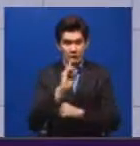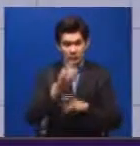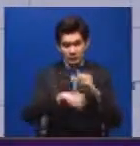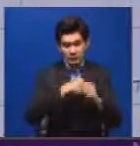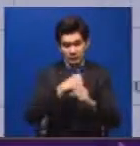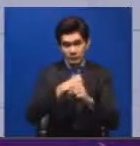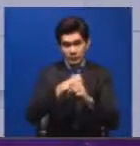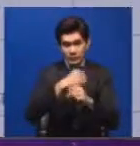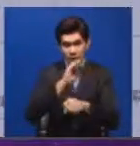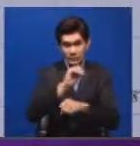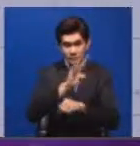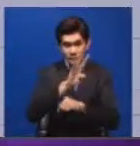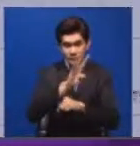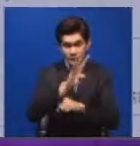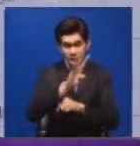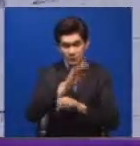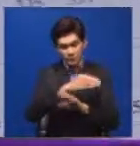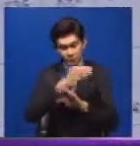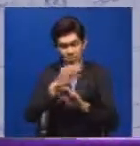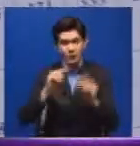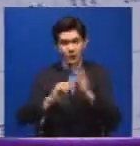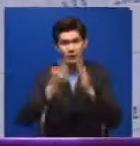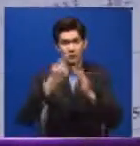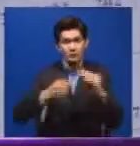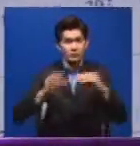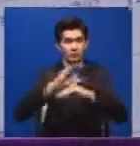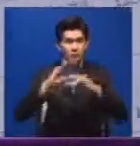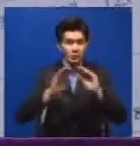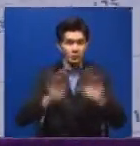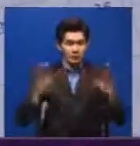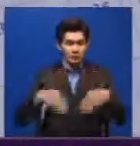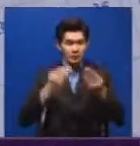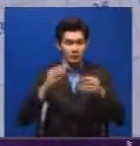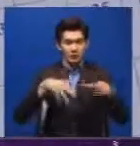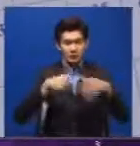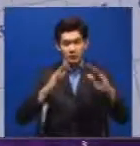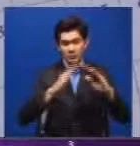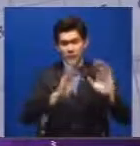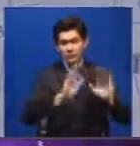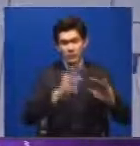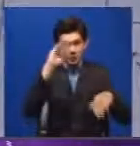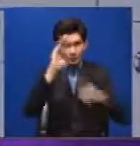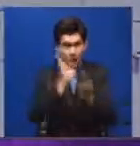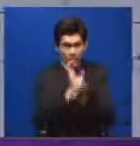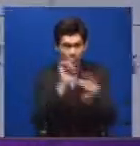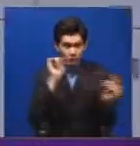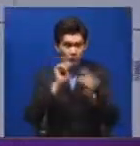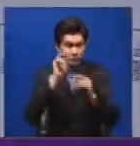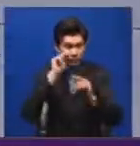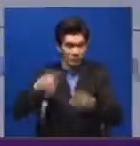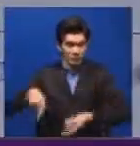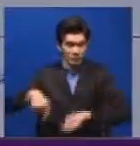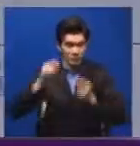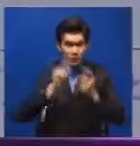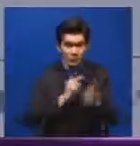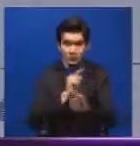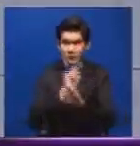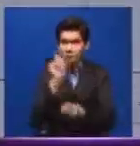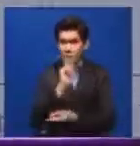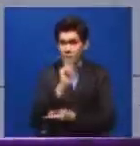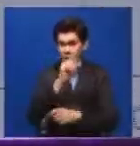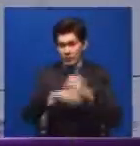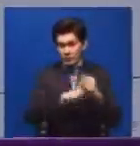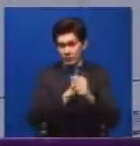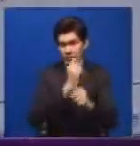ปี2544ที่มีการเริ่มโครงการที่เปิดให้ประชาชนฝากบ้านไว้กับเจ้าหน้าที่ตำรวจในช่วงเทศกาลสงกรานต์นั้นพบว่า